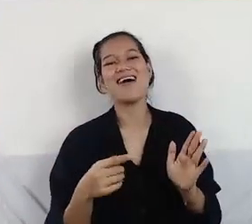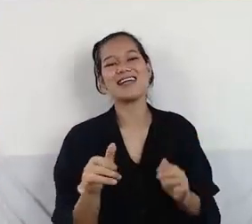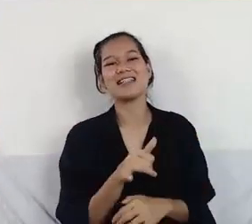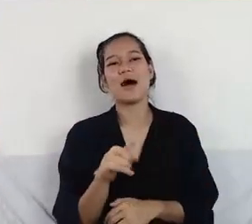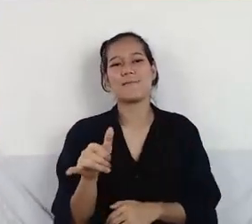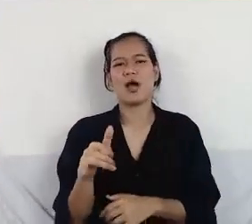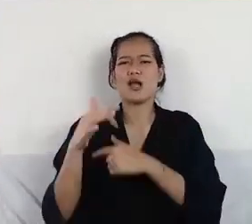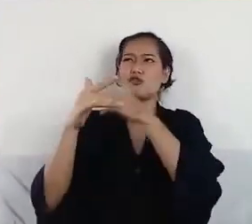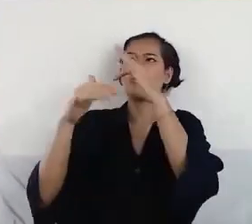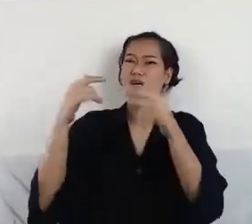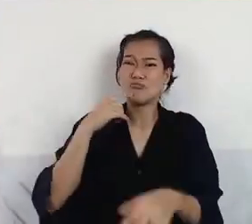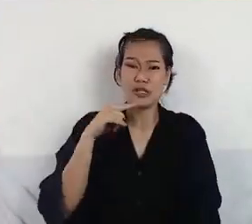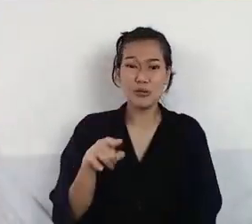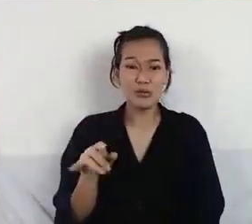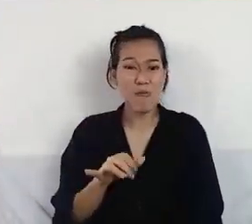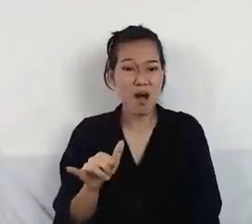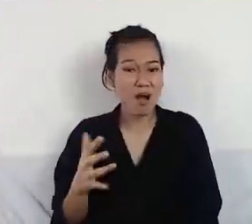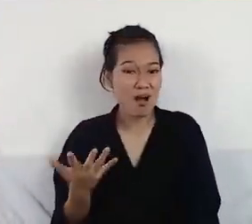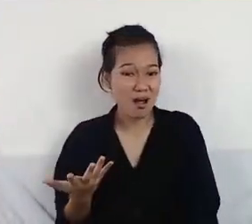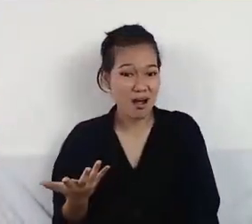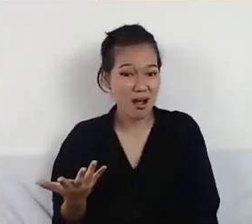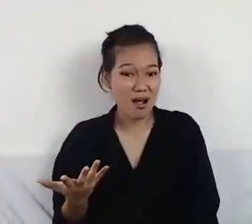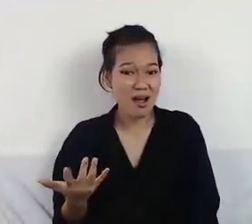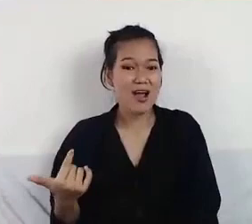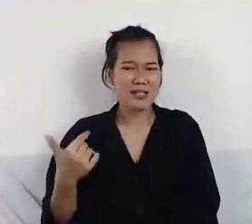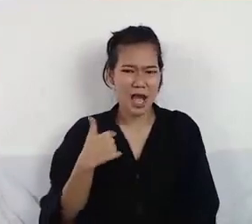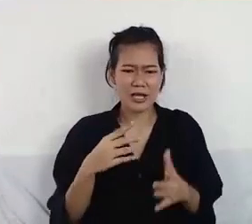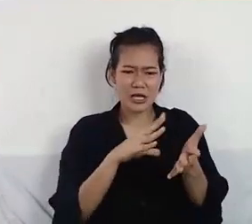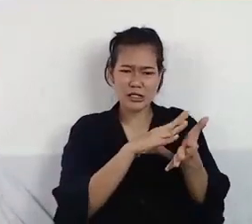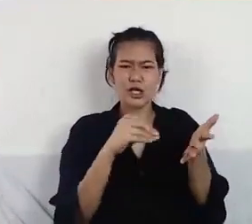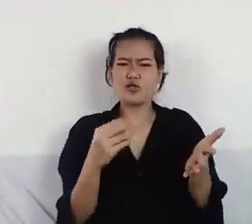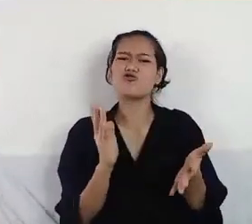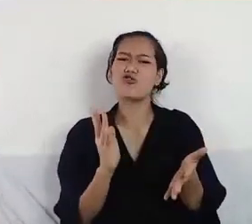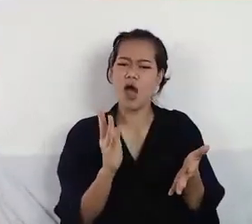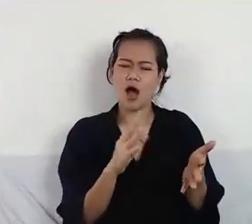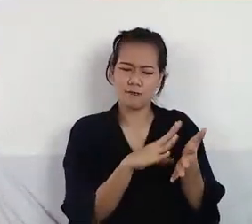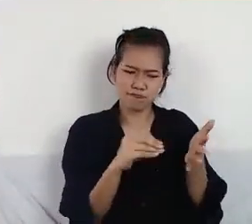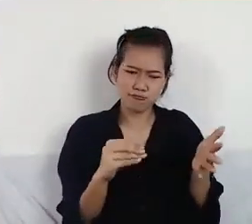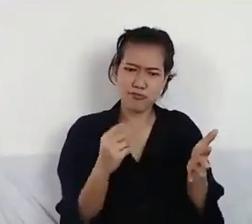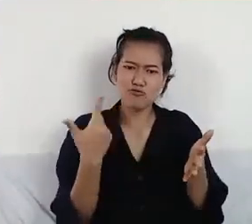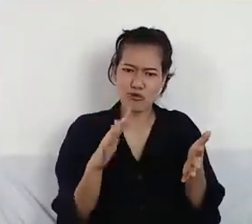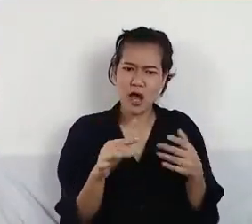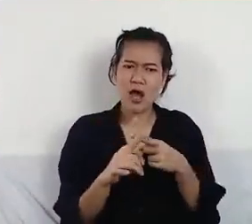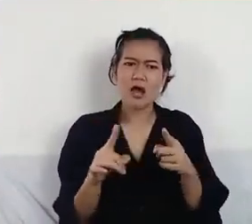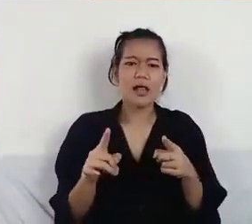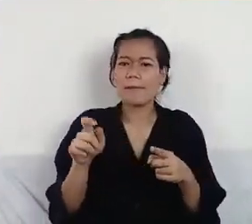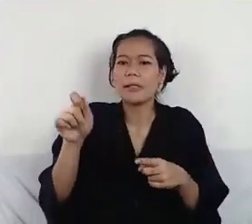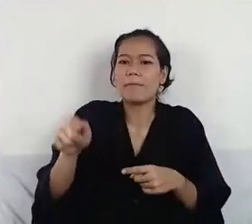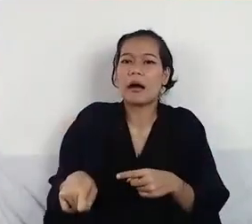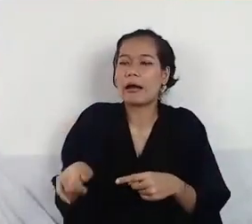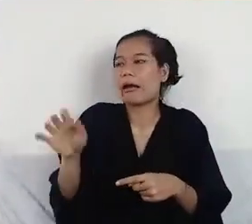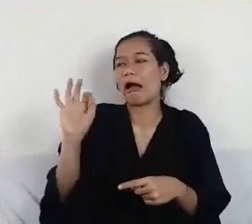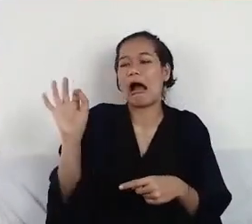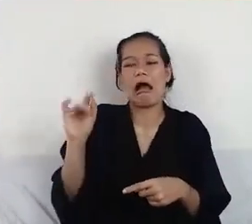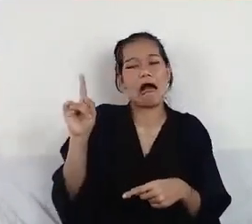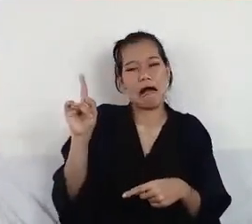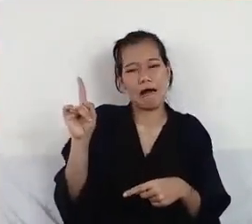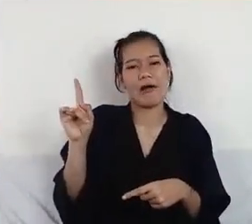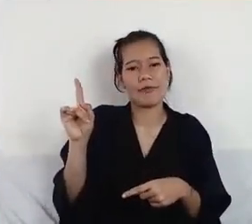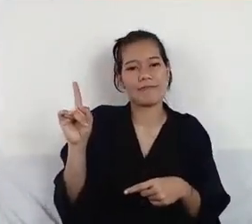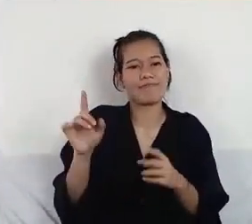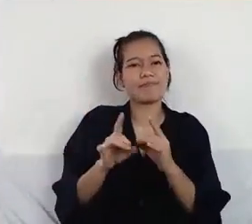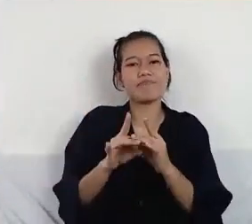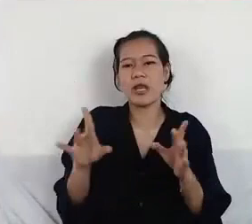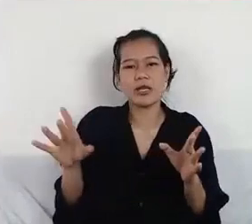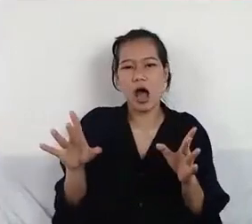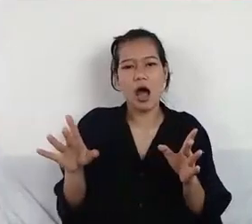kalau di surga enggak gitu ya saudara. Saya sudah screenshot loh Tuhan. Enggak kepake saudara. Sebut si